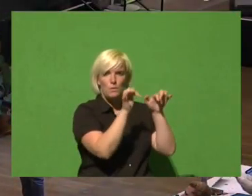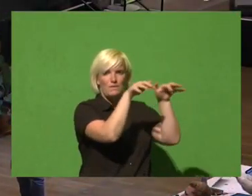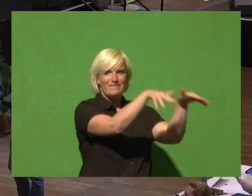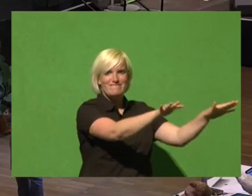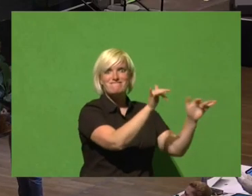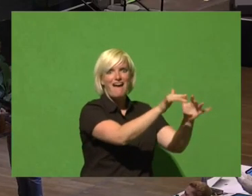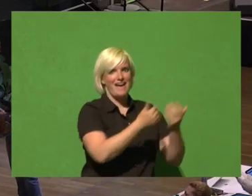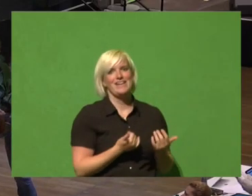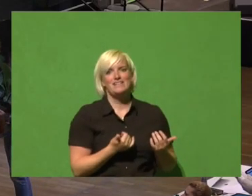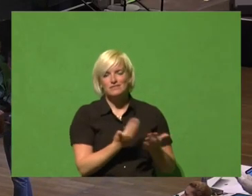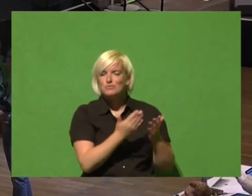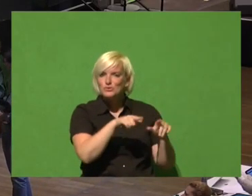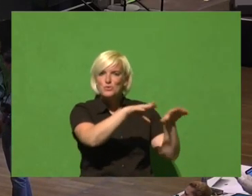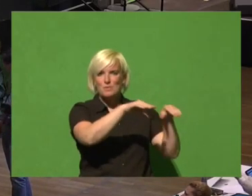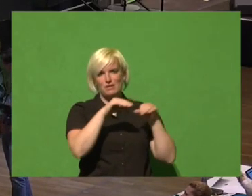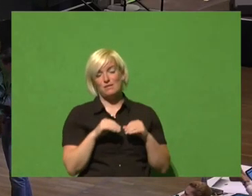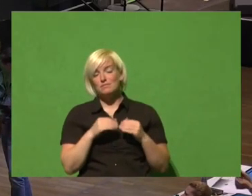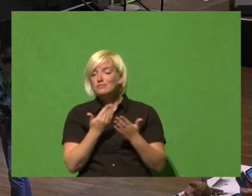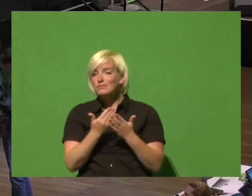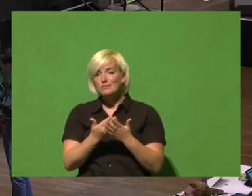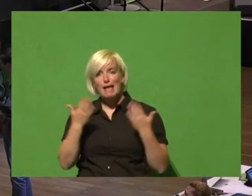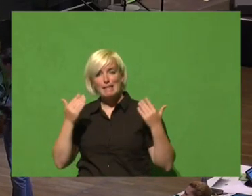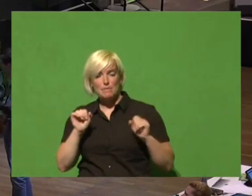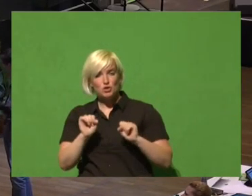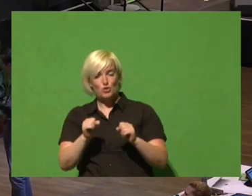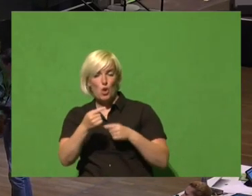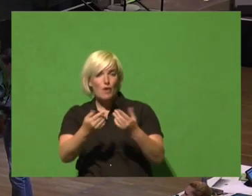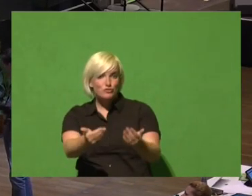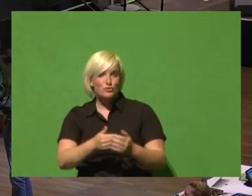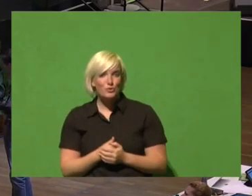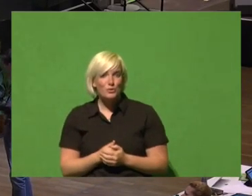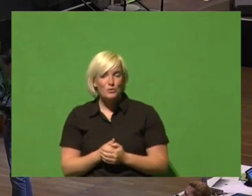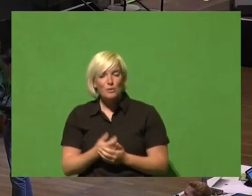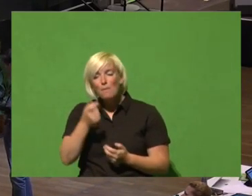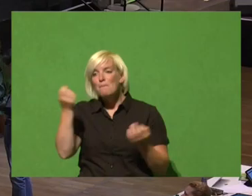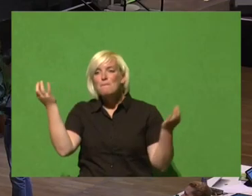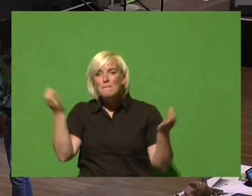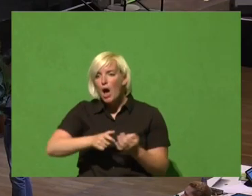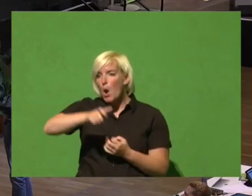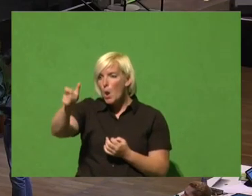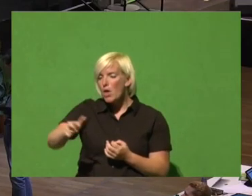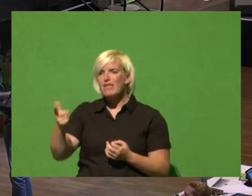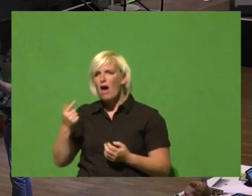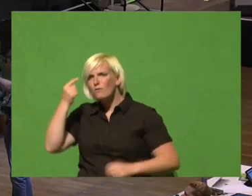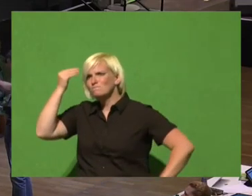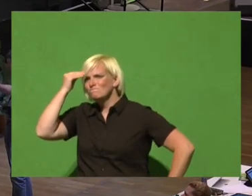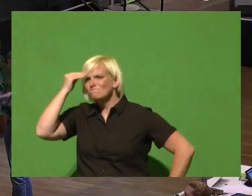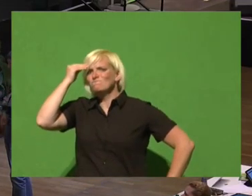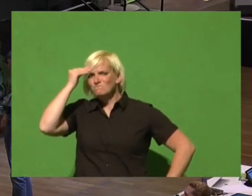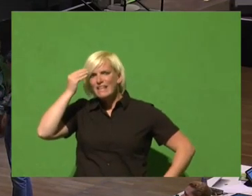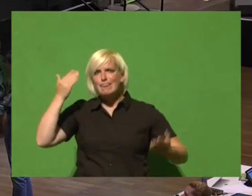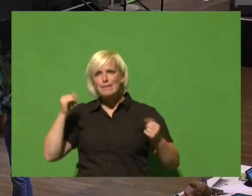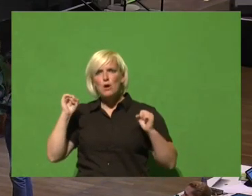genau definieren wir Klimaschutz. Wir brauchen viel mehr Klimagenossinnen und Genossen, die mitmachen. Und genau